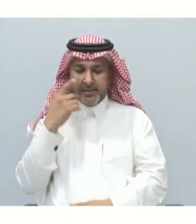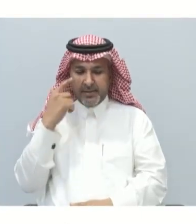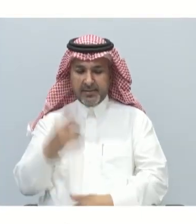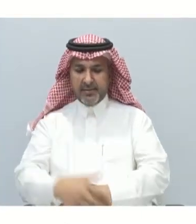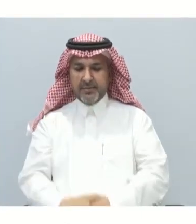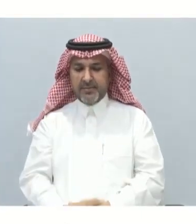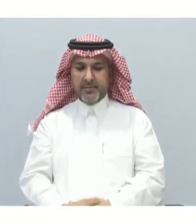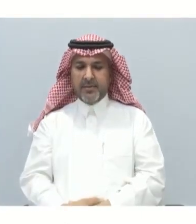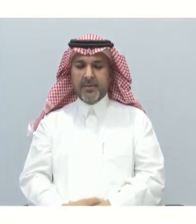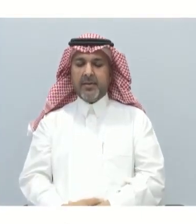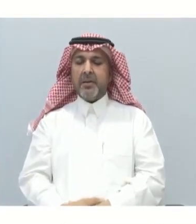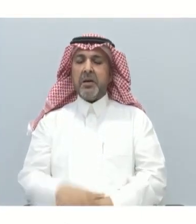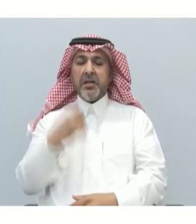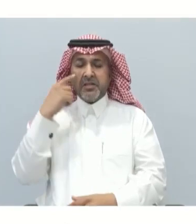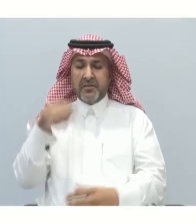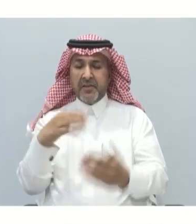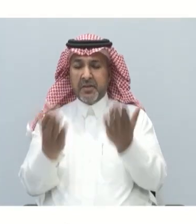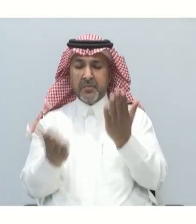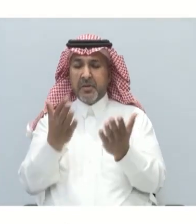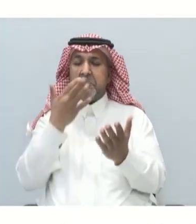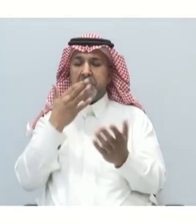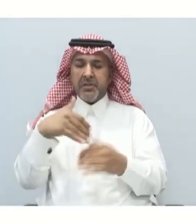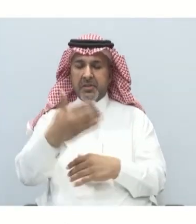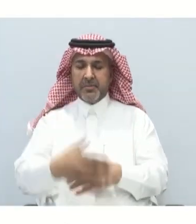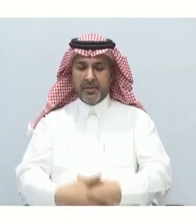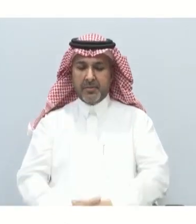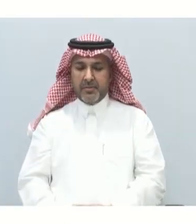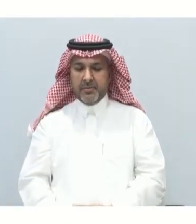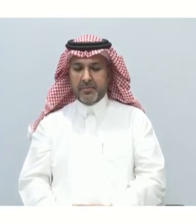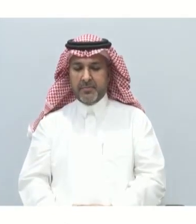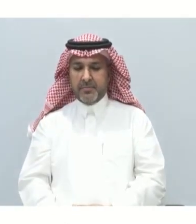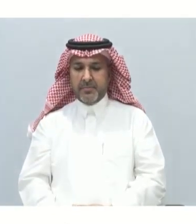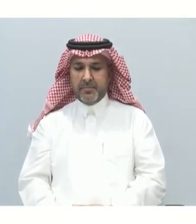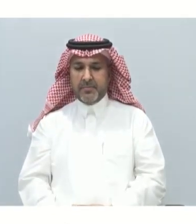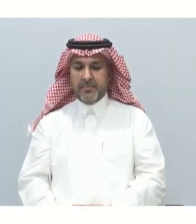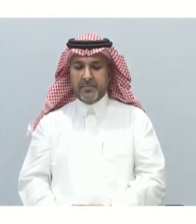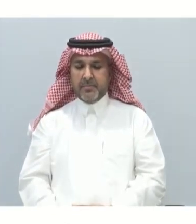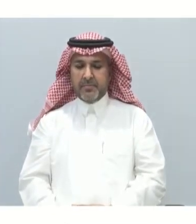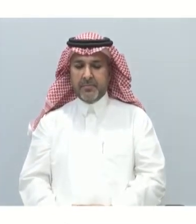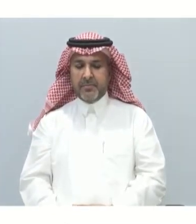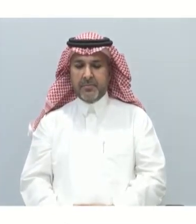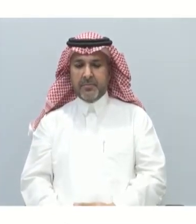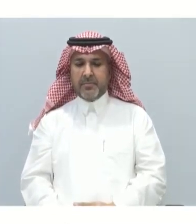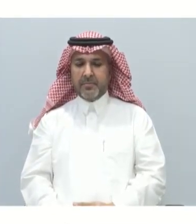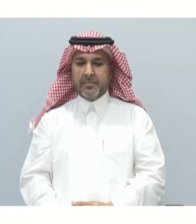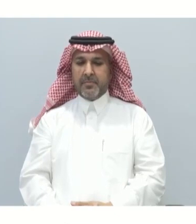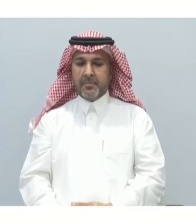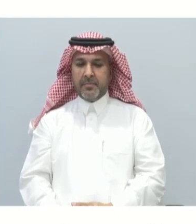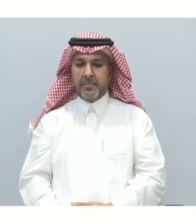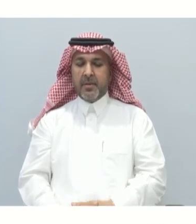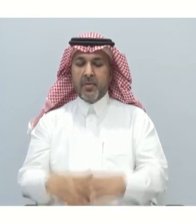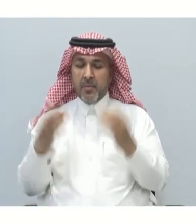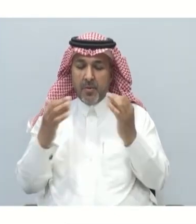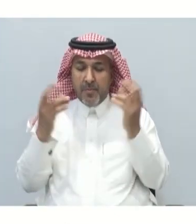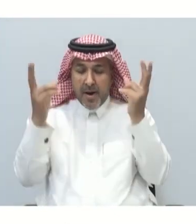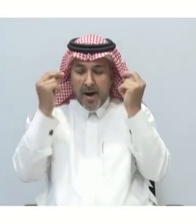مجرد انك توصل لمعادله الانحدار هتسهل عليك الامور بذلك يعني نختم هذا الدرس ب معرفتنا